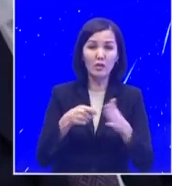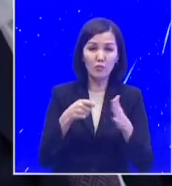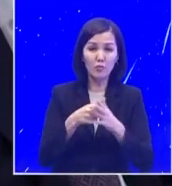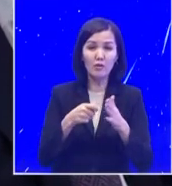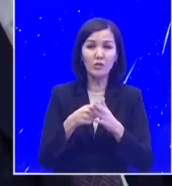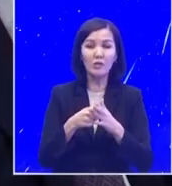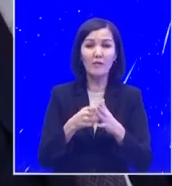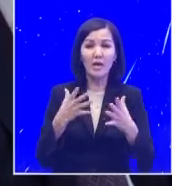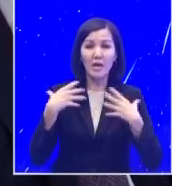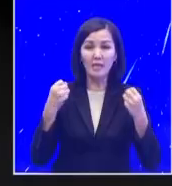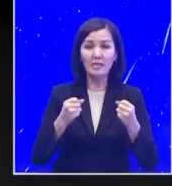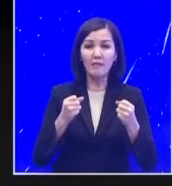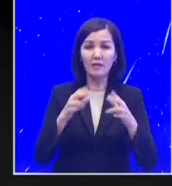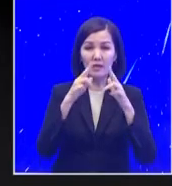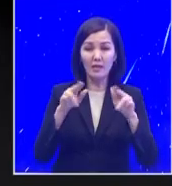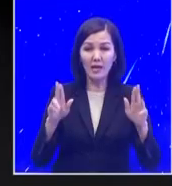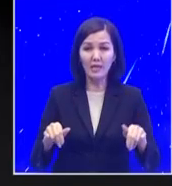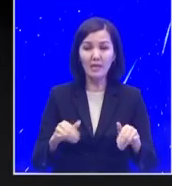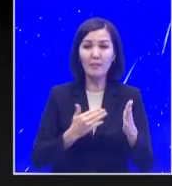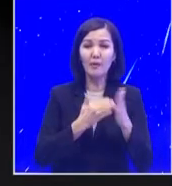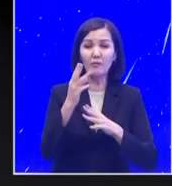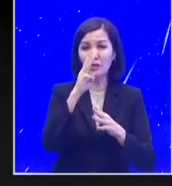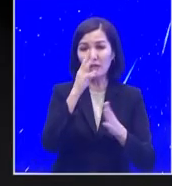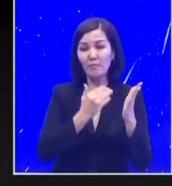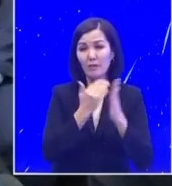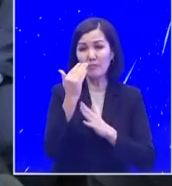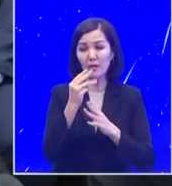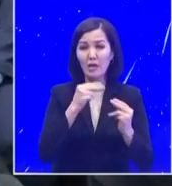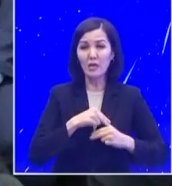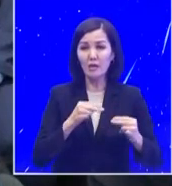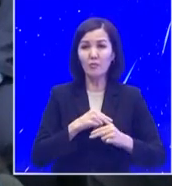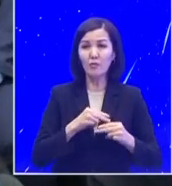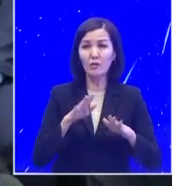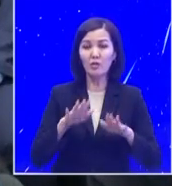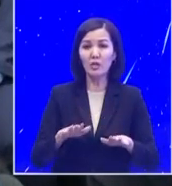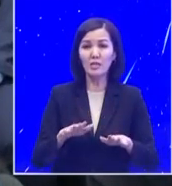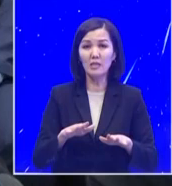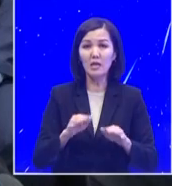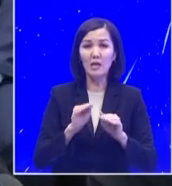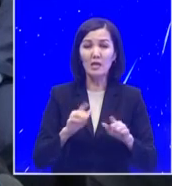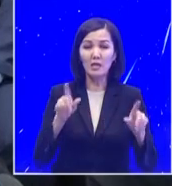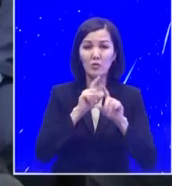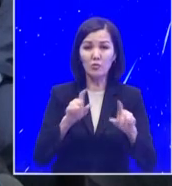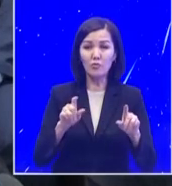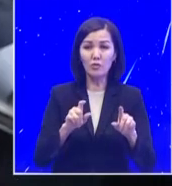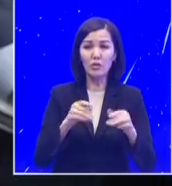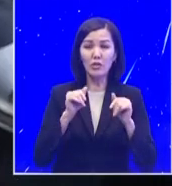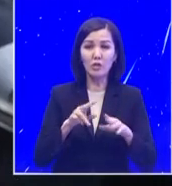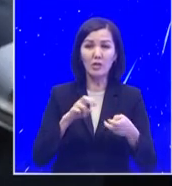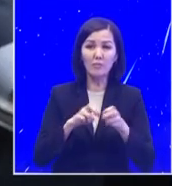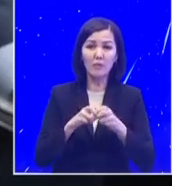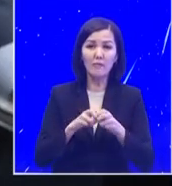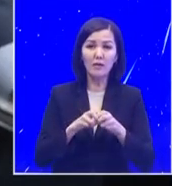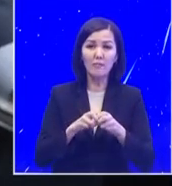комплекса, оздоровительного лагеря для детей, повышения заработной платы работникам частных дошкольных учреждений и решения проблем